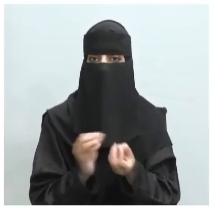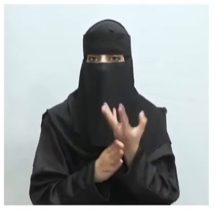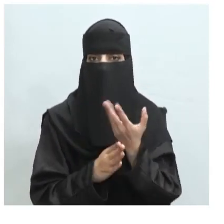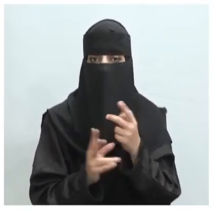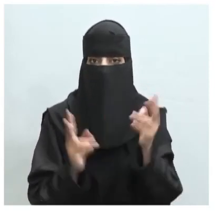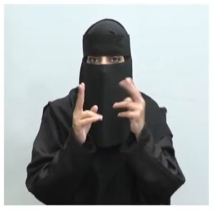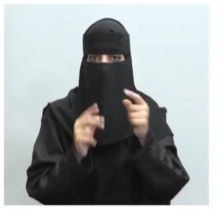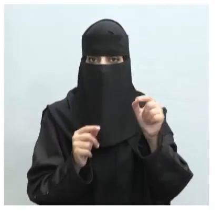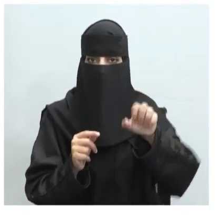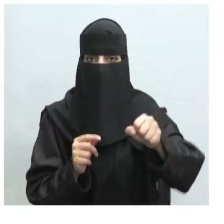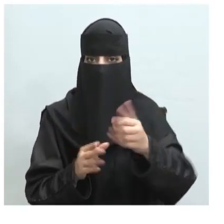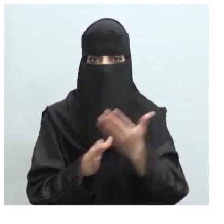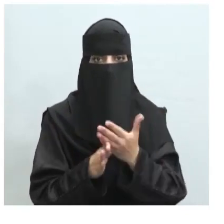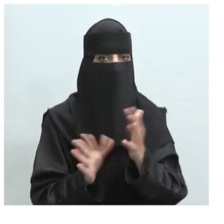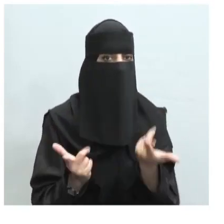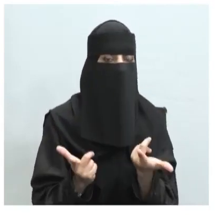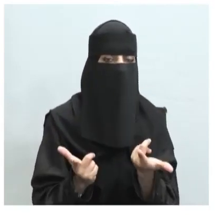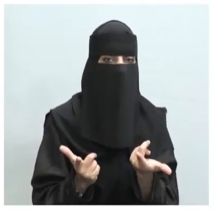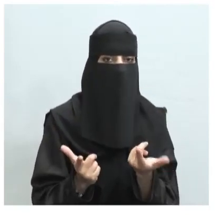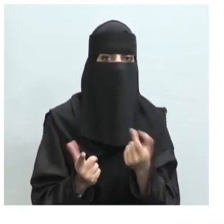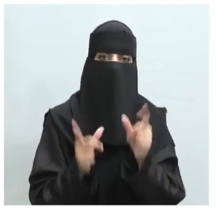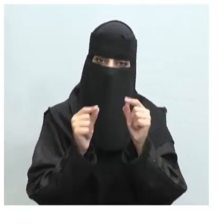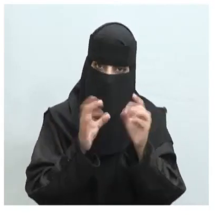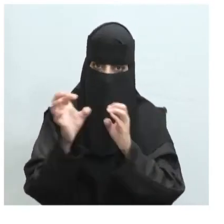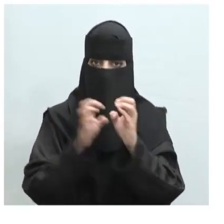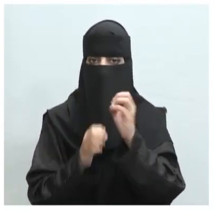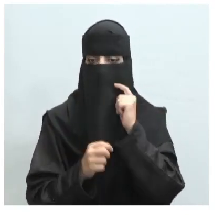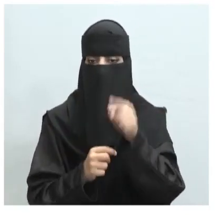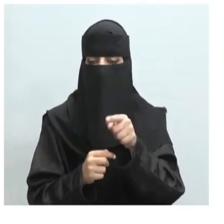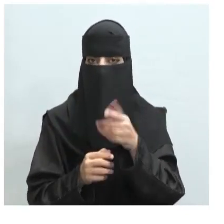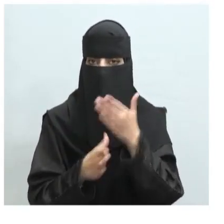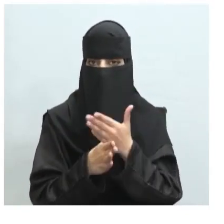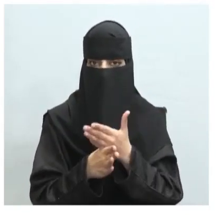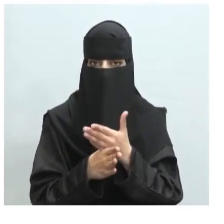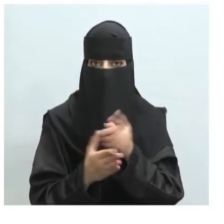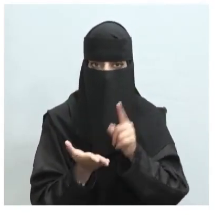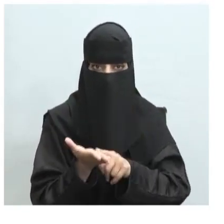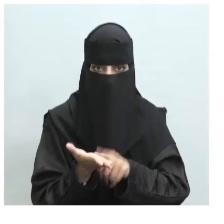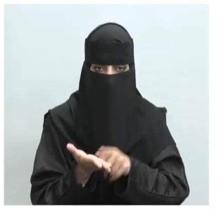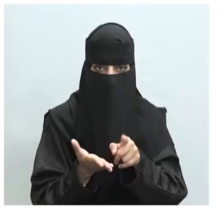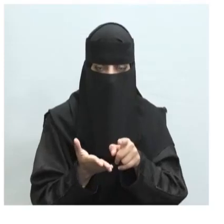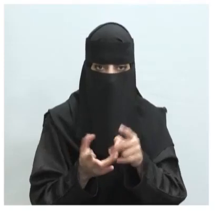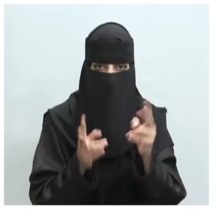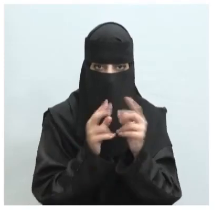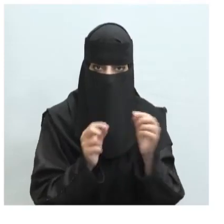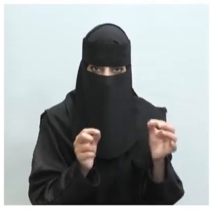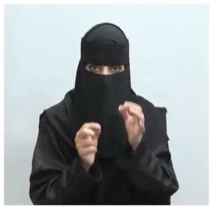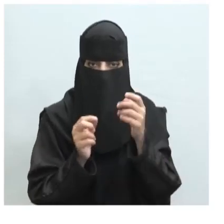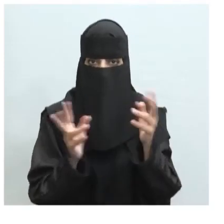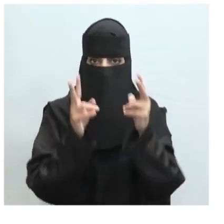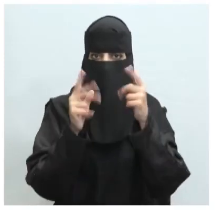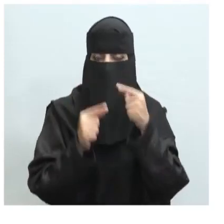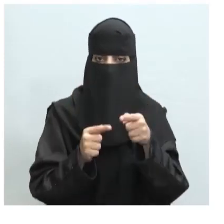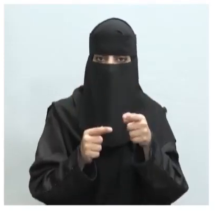ذلك احسنتم يحدث ذلك بسبب ان هذه اللسعه الكهربائيه